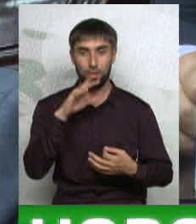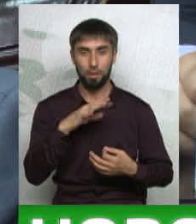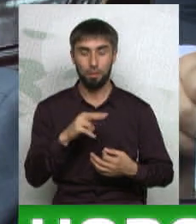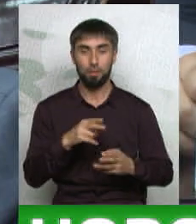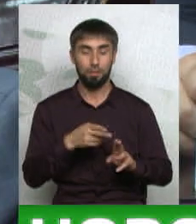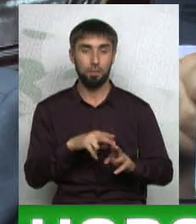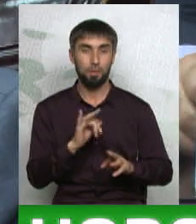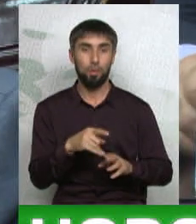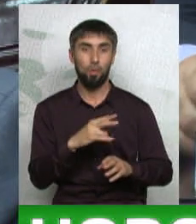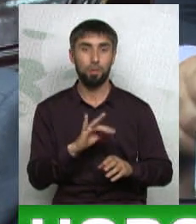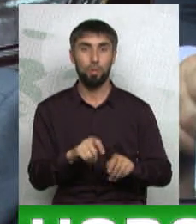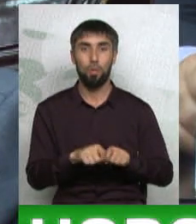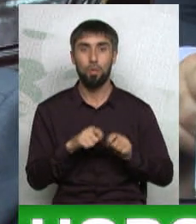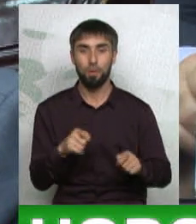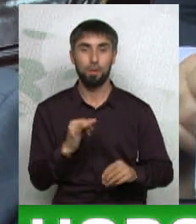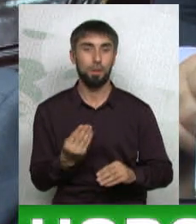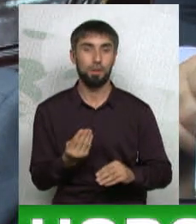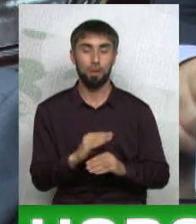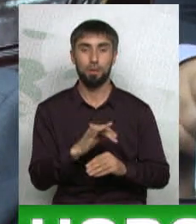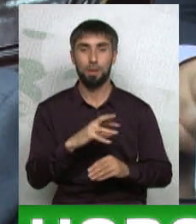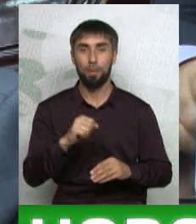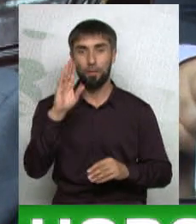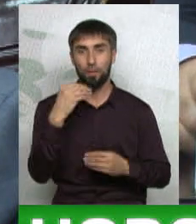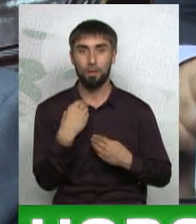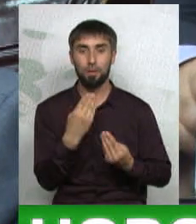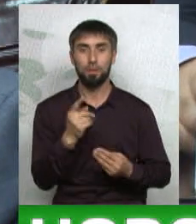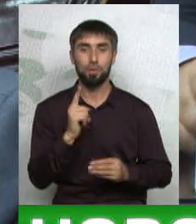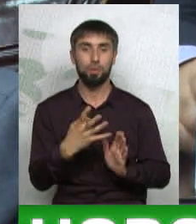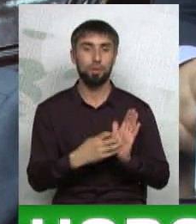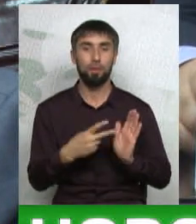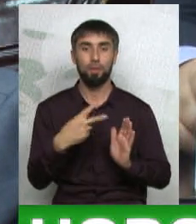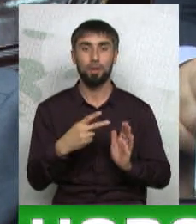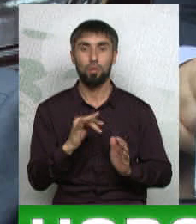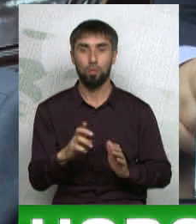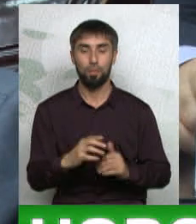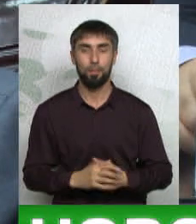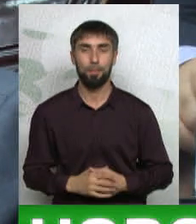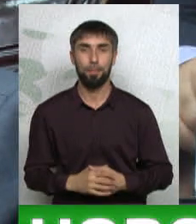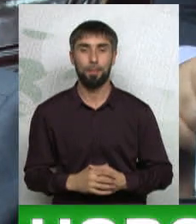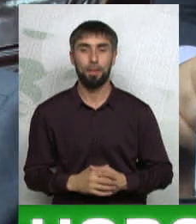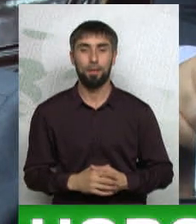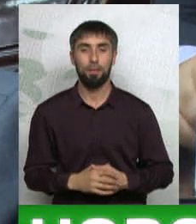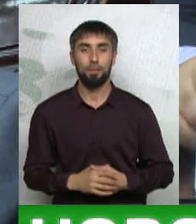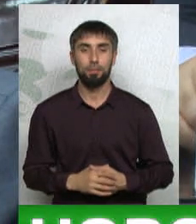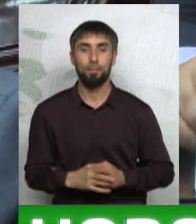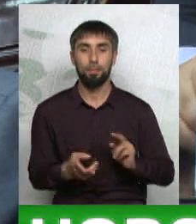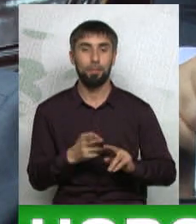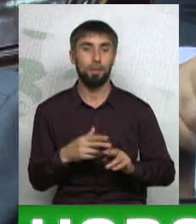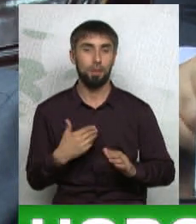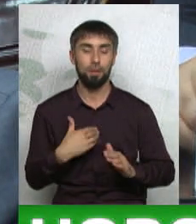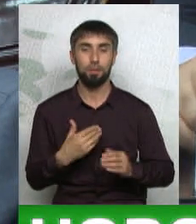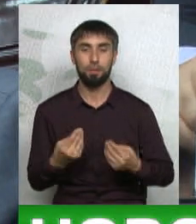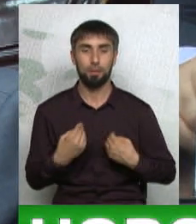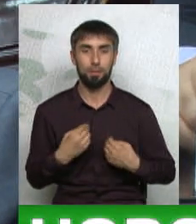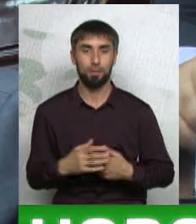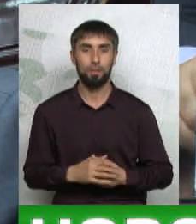задвижку, включить насосы и дополнительно в систему подать 1920 кубов воды. Это нам